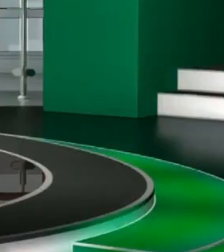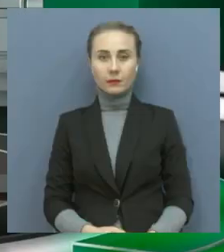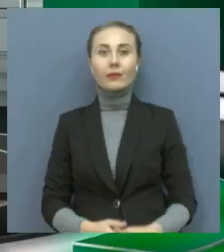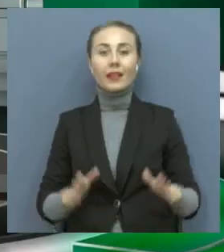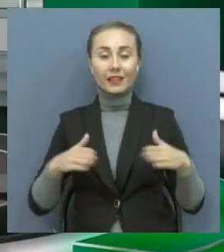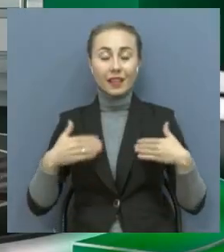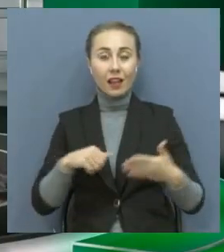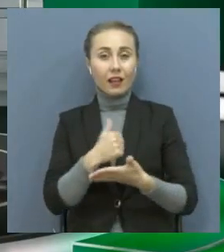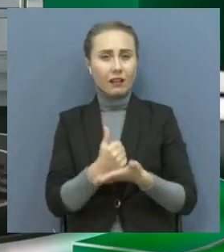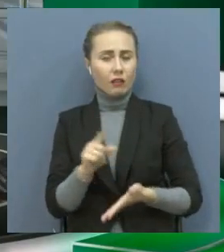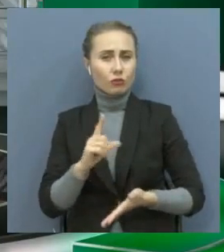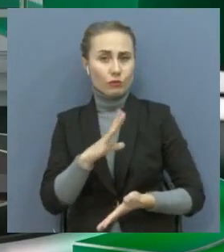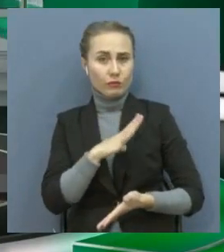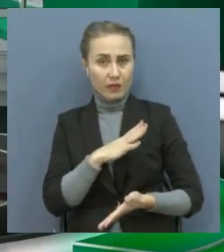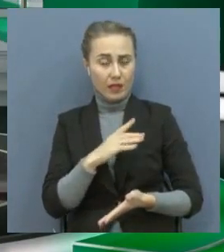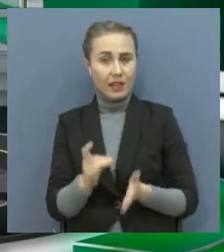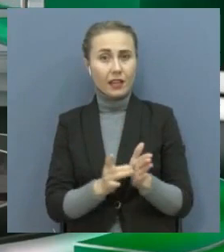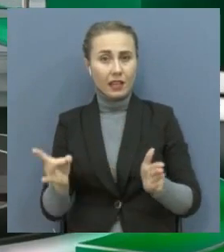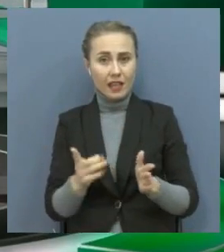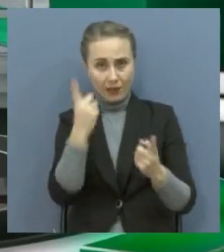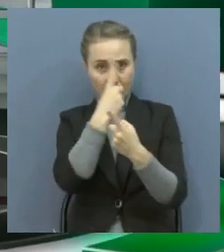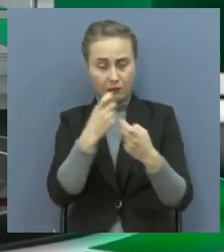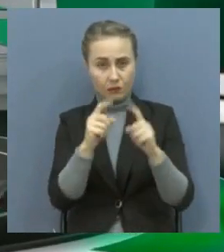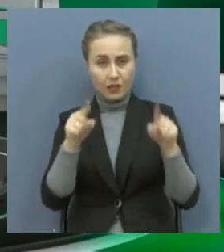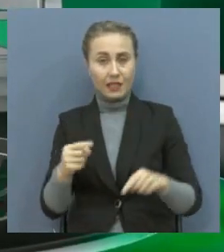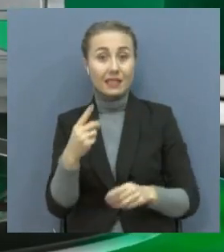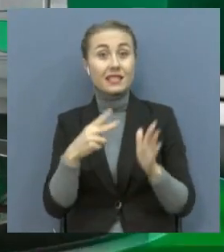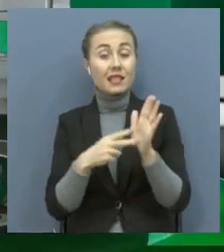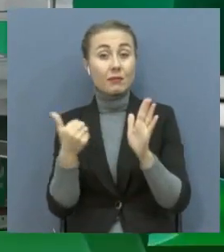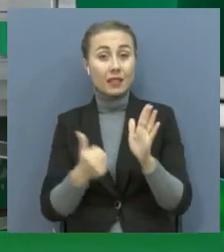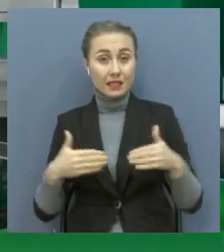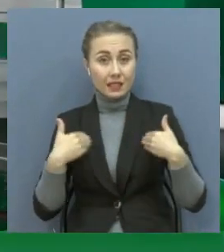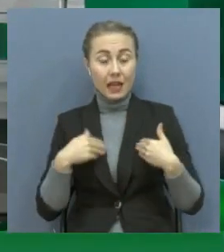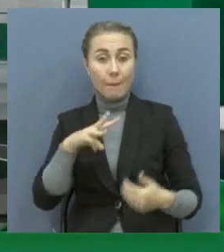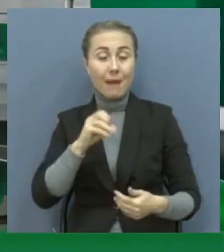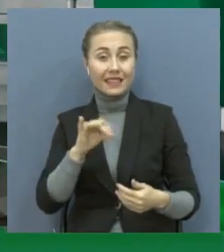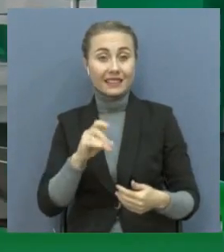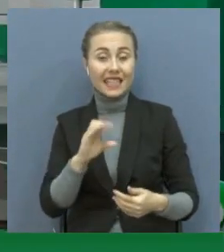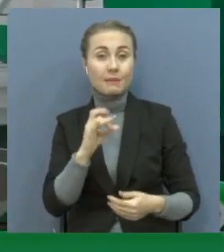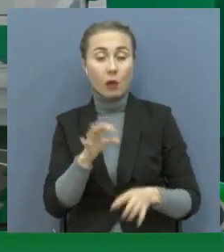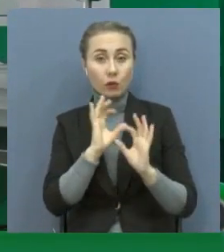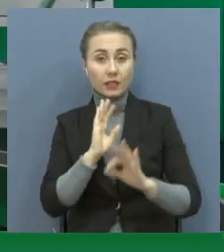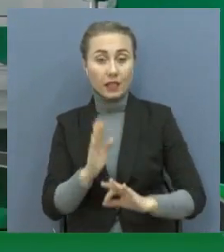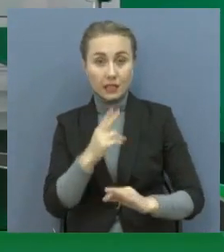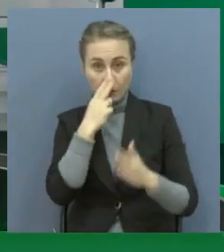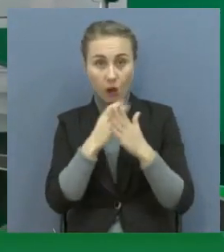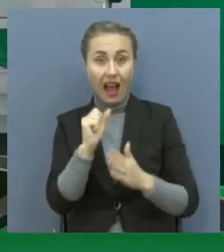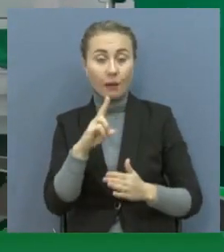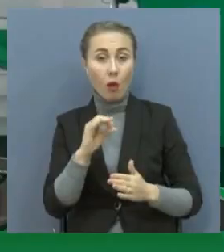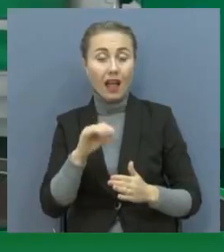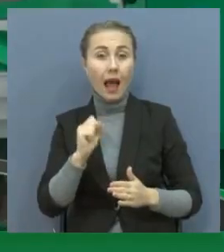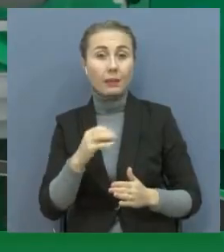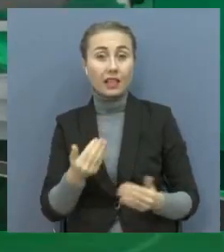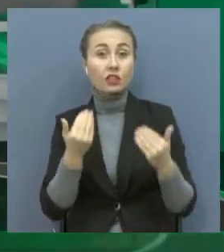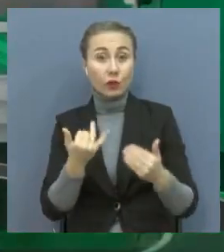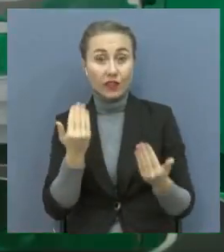Обзор главных событий региона, информационная картина минувших 7 дней. Здравствуйте, меня зовут Мадина Смогулова, и вы смотрите «Акмол Апта».